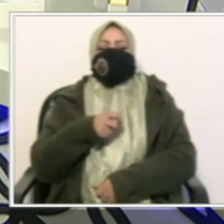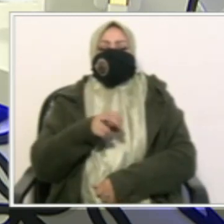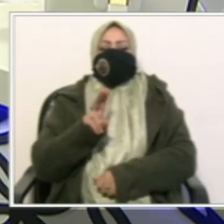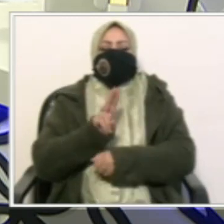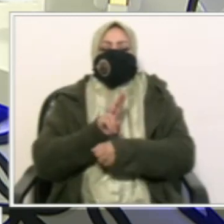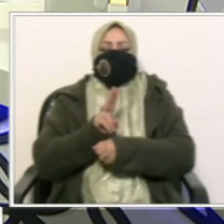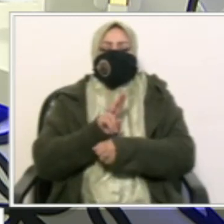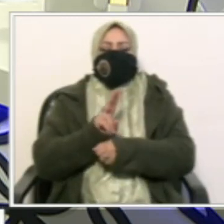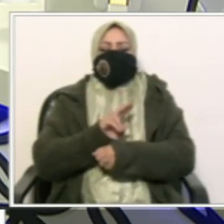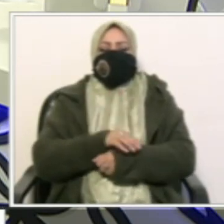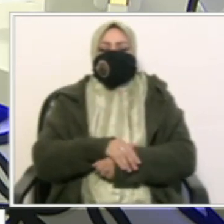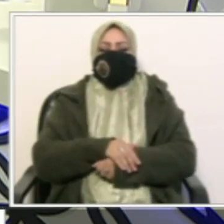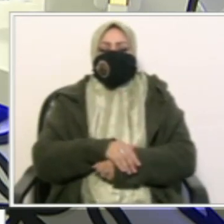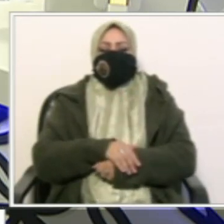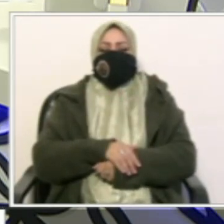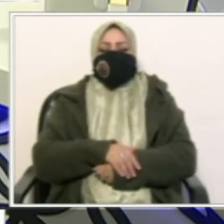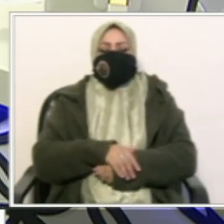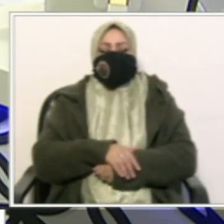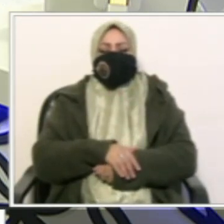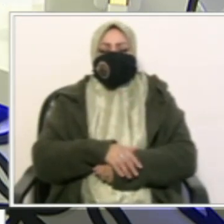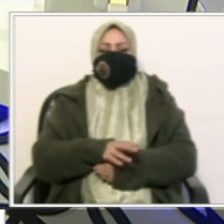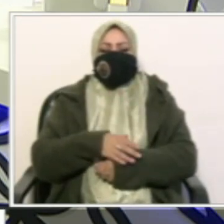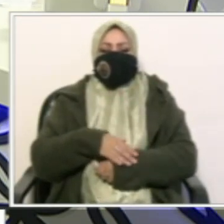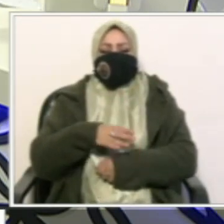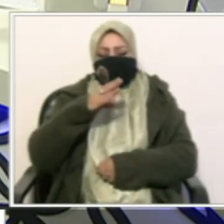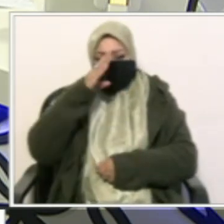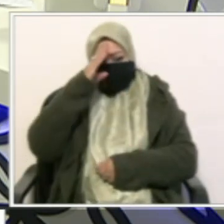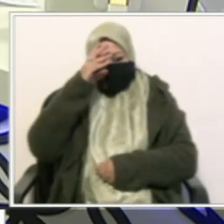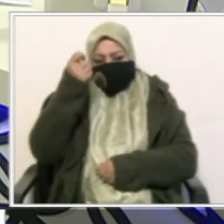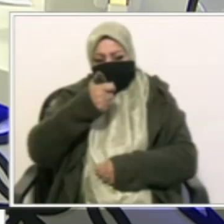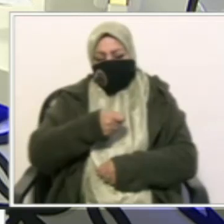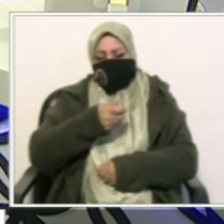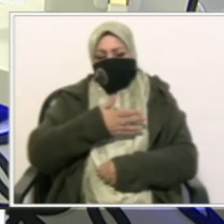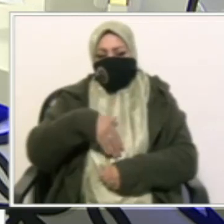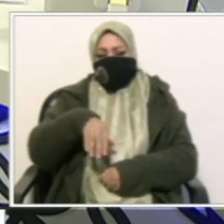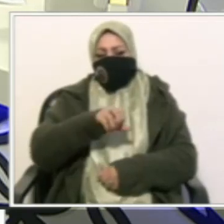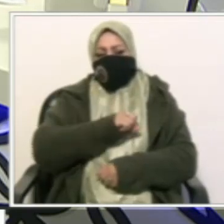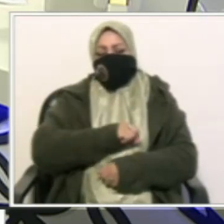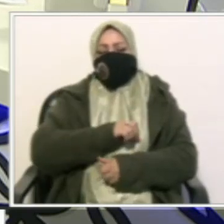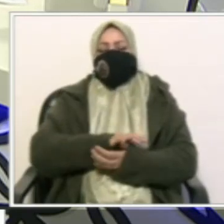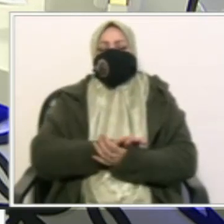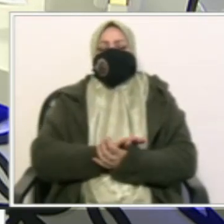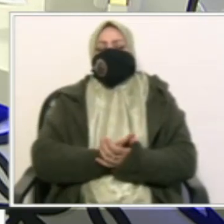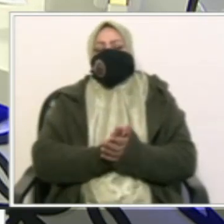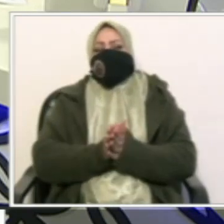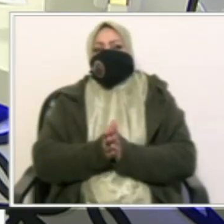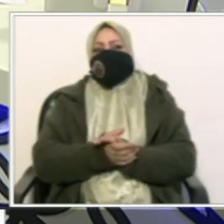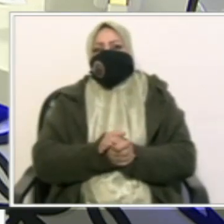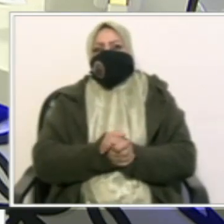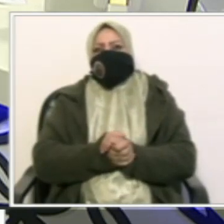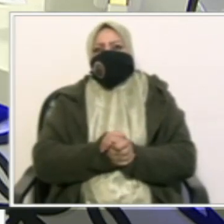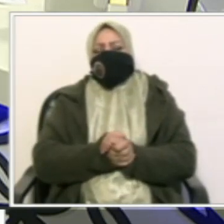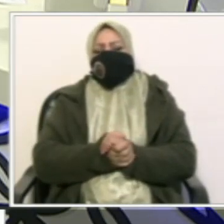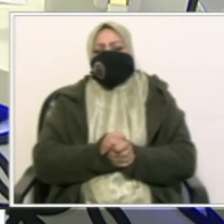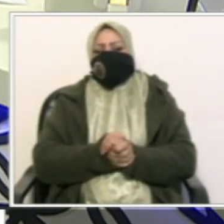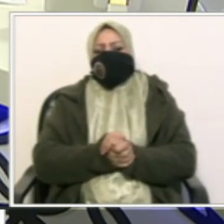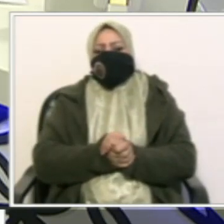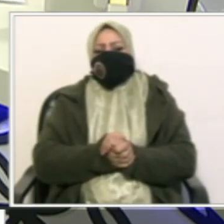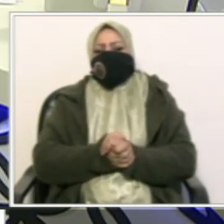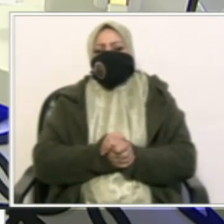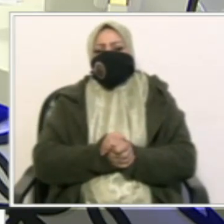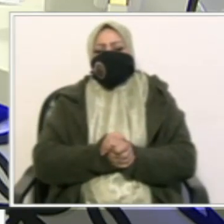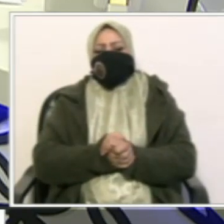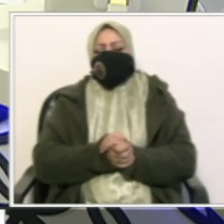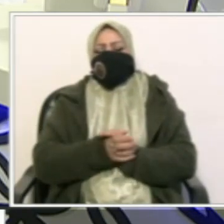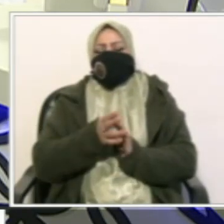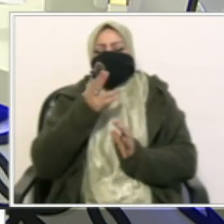وبركاته. وعليكم السلام ورحمة الله وبركاته. يومكم فلاح وتوفيق ونصر من الله العزيز القوي الجبار. الله